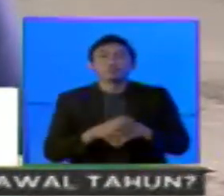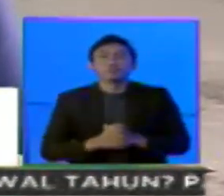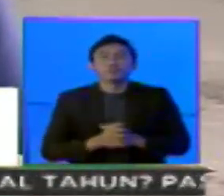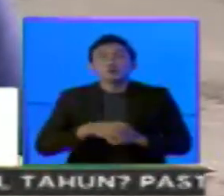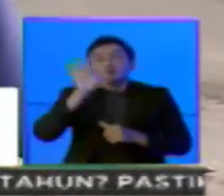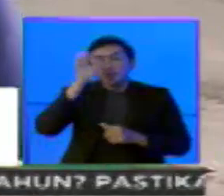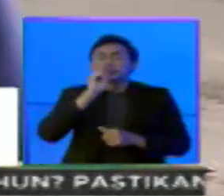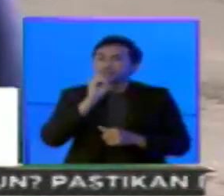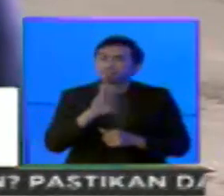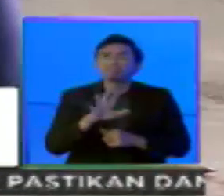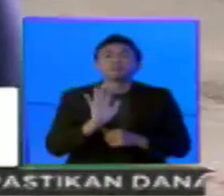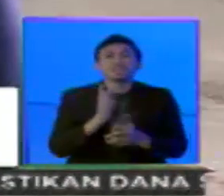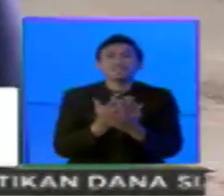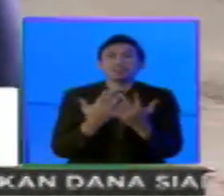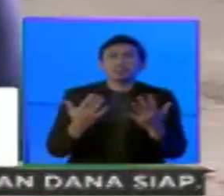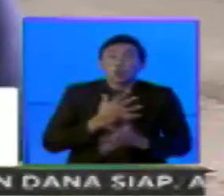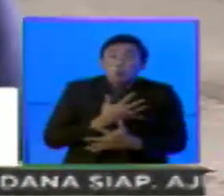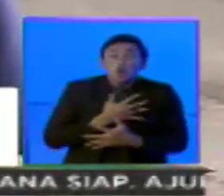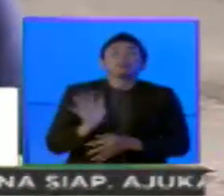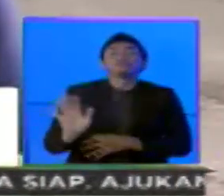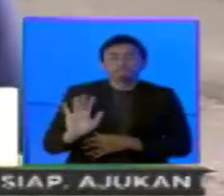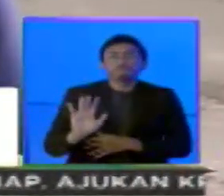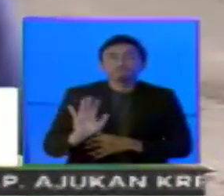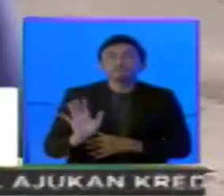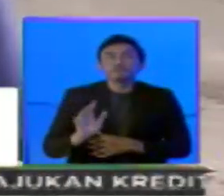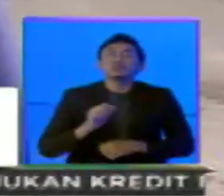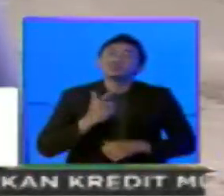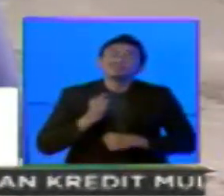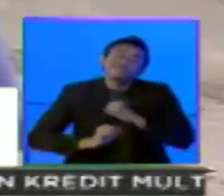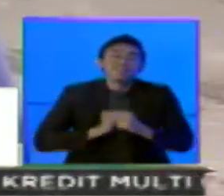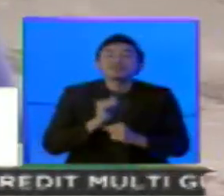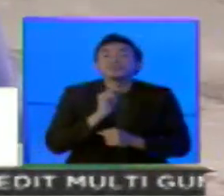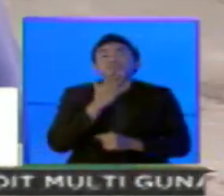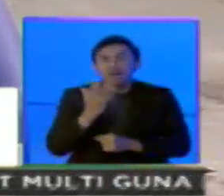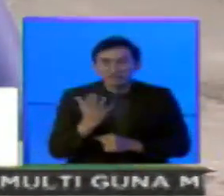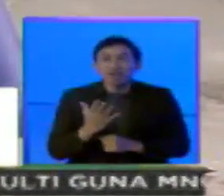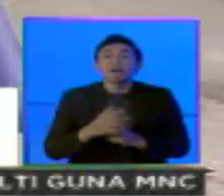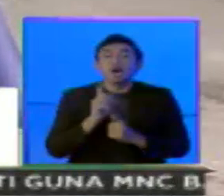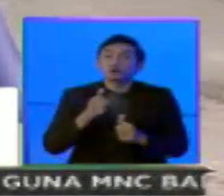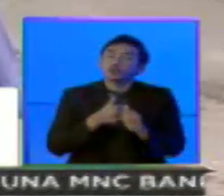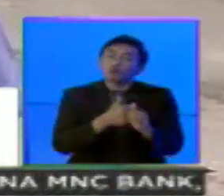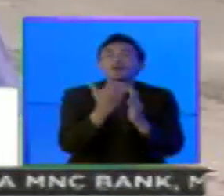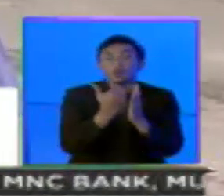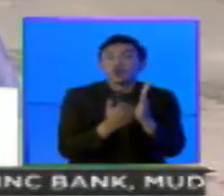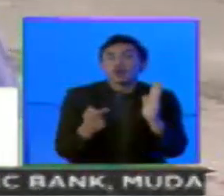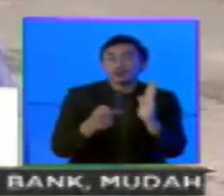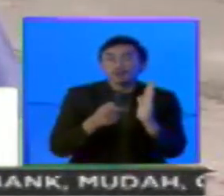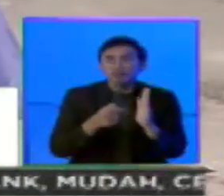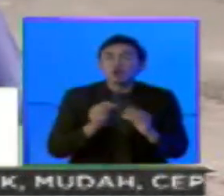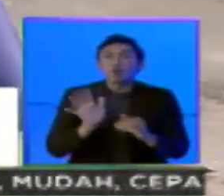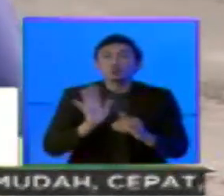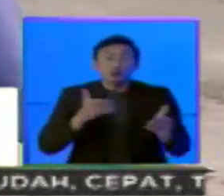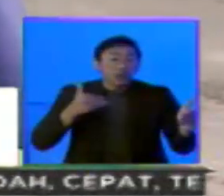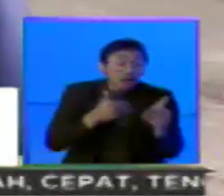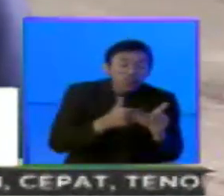dan melakukan aktivitas seperti biasa. Namun tetap saja, meski begitu, warga juga dihimbau untuk tidak mendekati atau